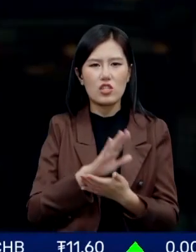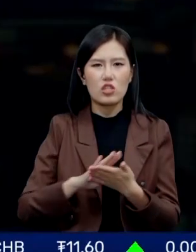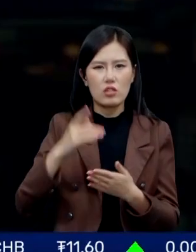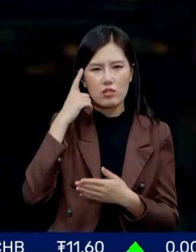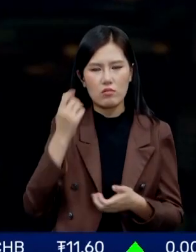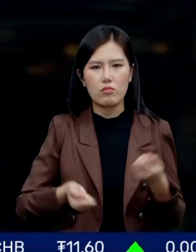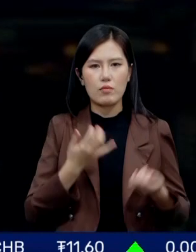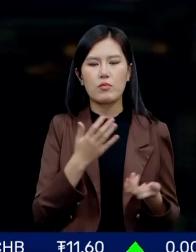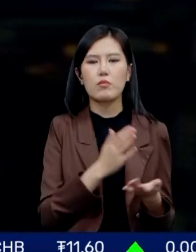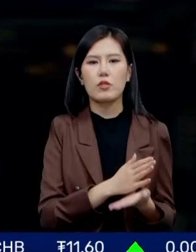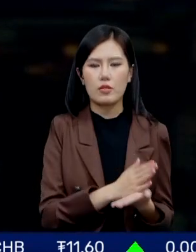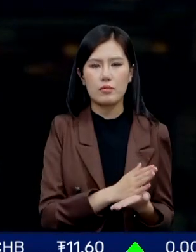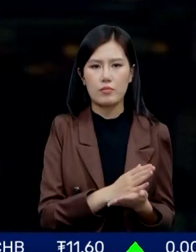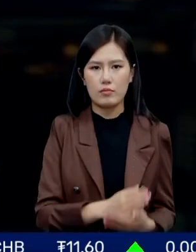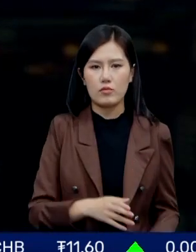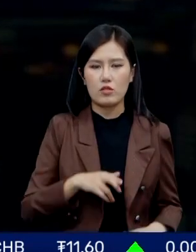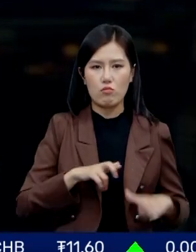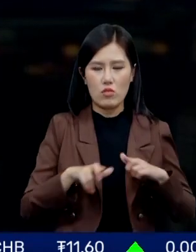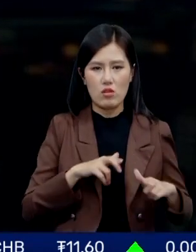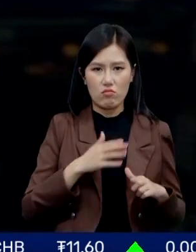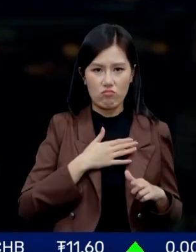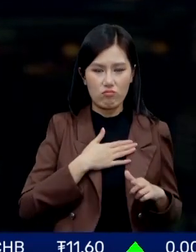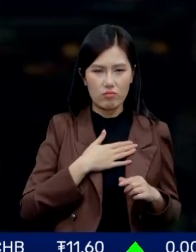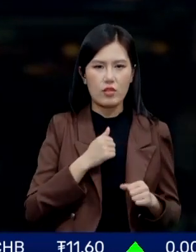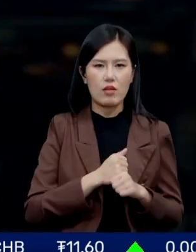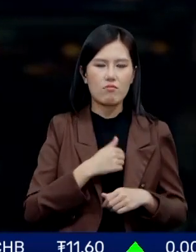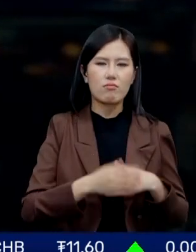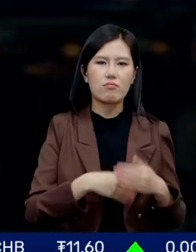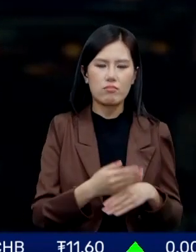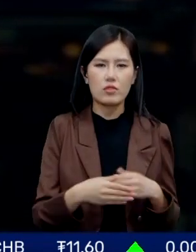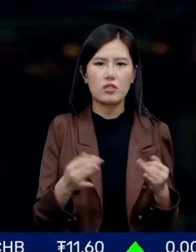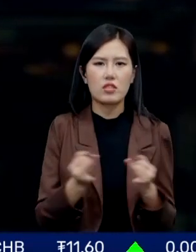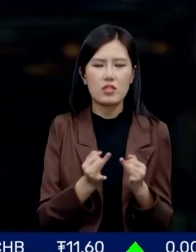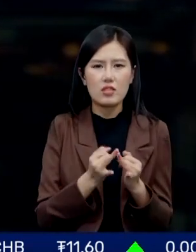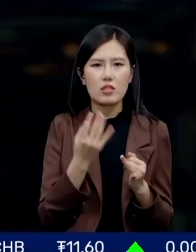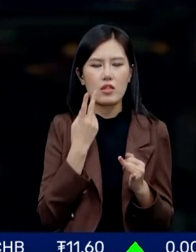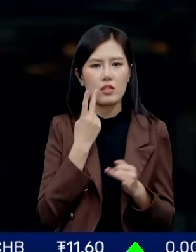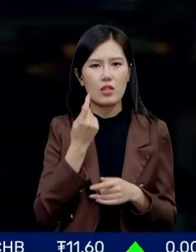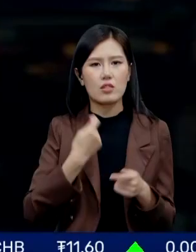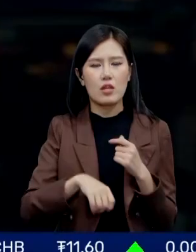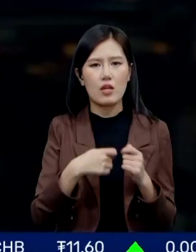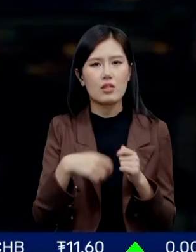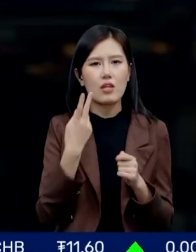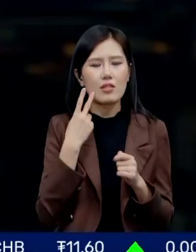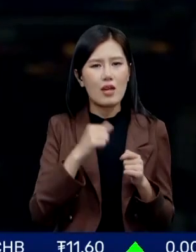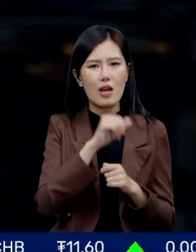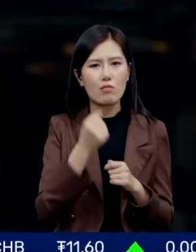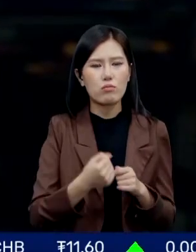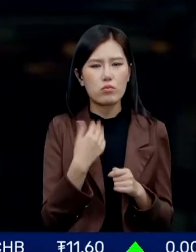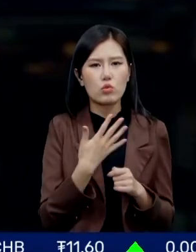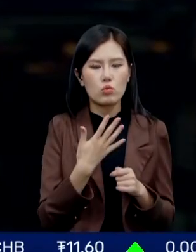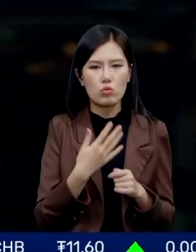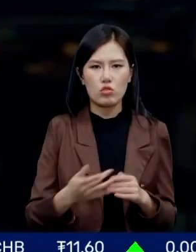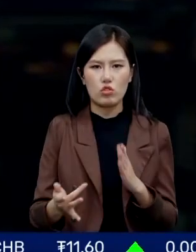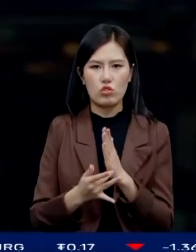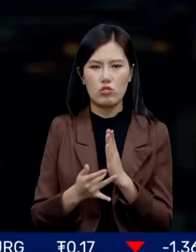ирсэн. Бизнесийн байгууллагын хувьд яг онлайн худалдаа эрхлэхэд хамгийн тулгамддаг асуудлууд гэх юм бол мэдээж технологи